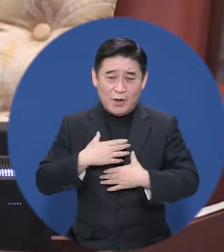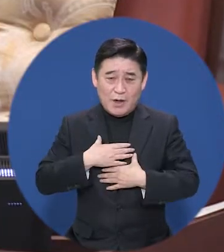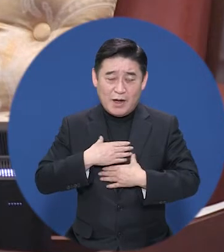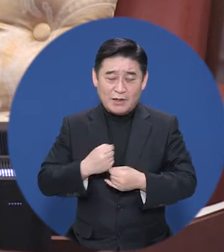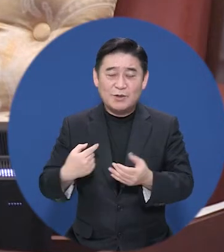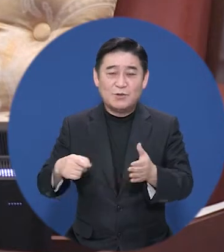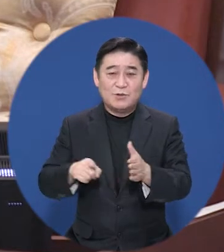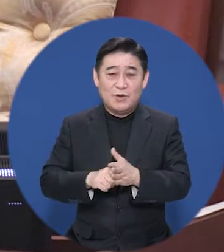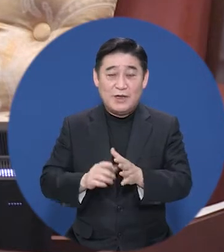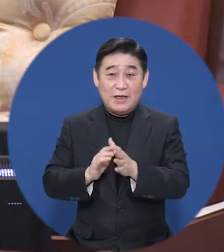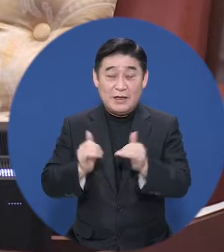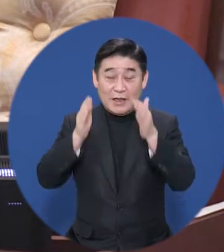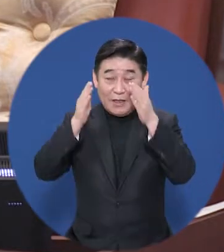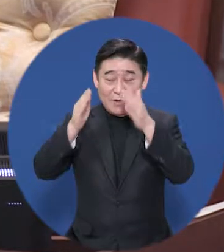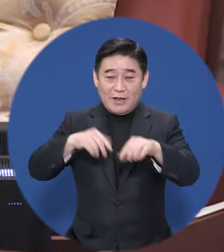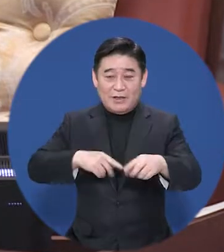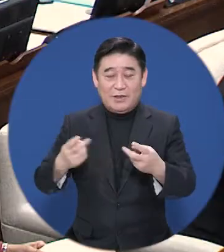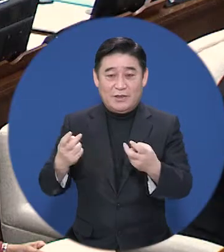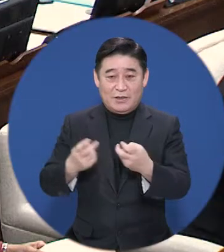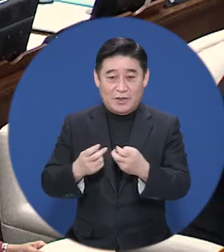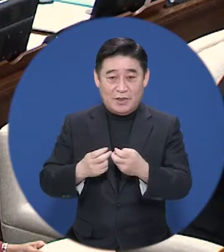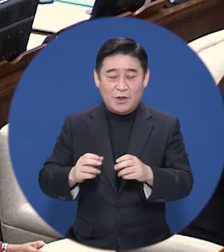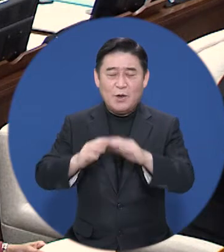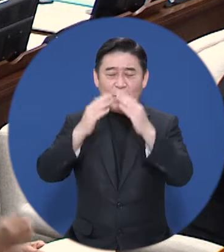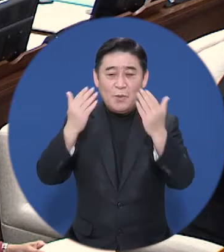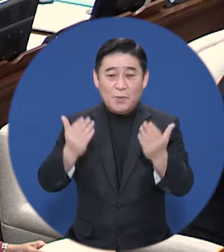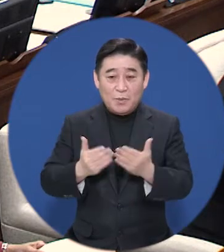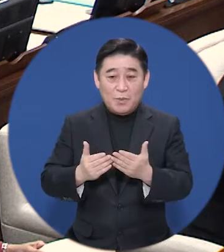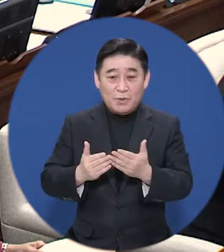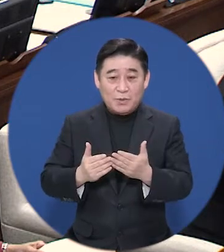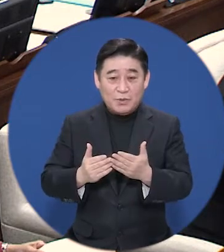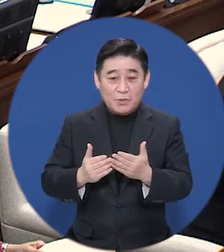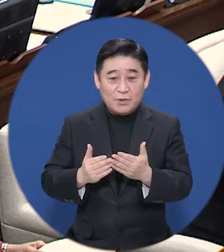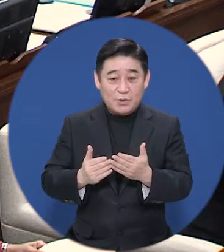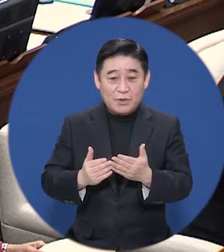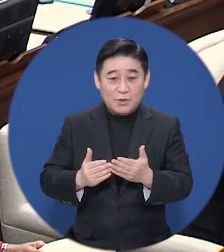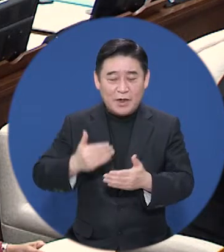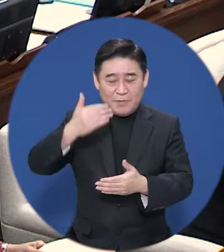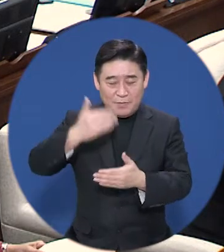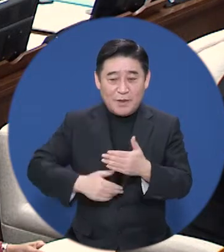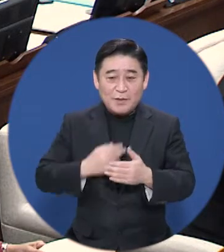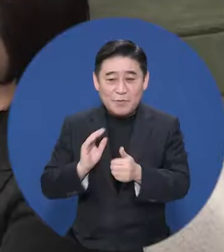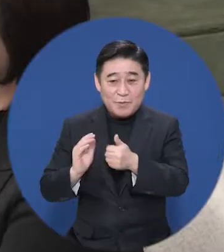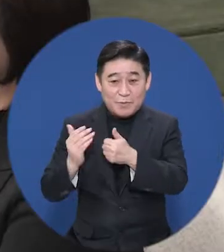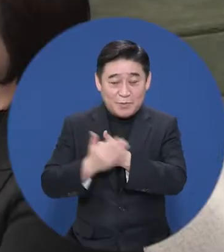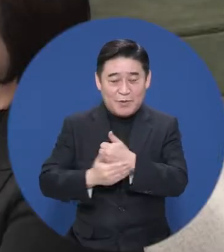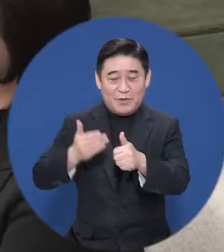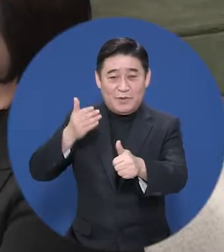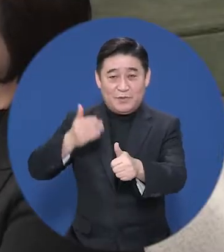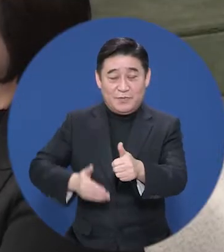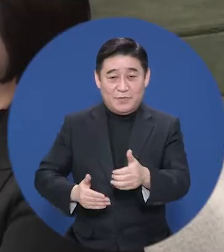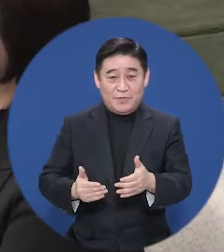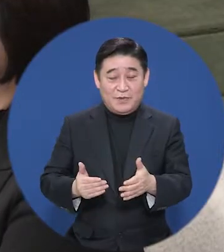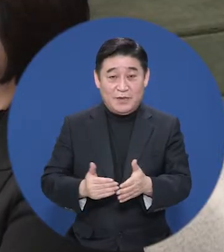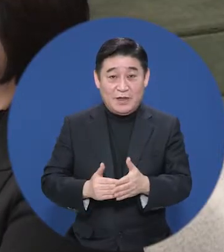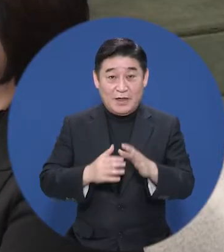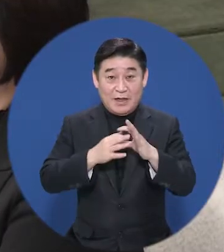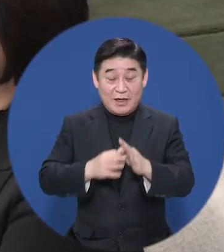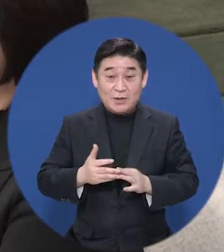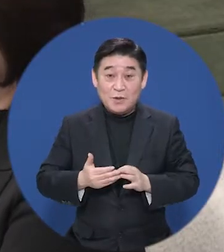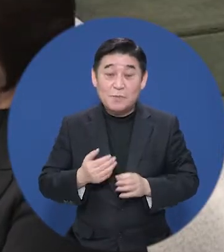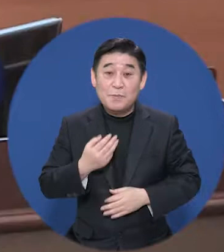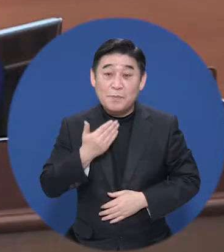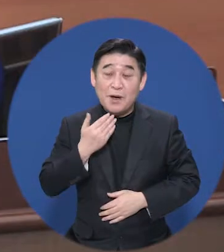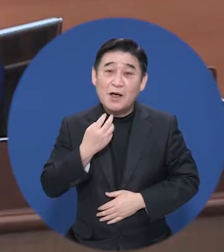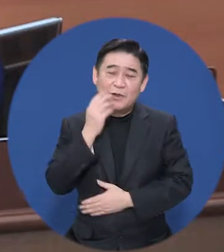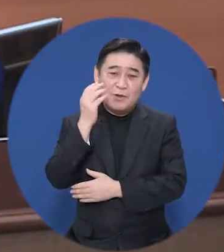위해 사람을 향하는 정책, 모두에게 배제 없는 포용을 펼쳐주기를 당부했습니다. 또 지속가능한